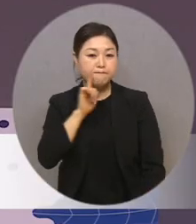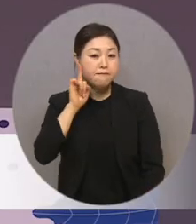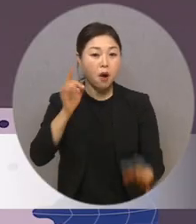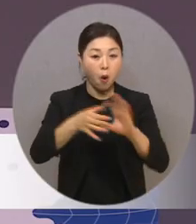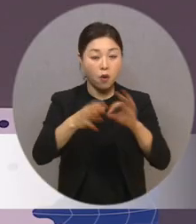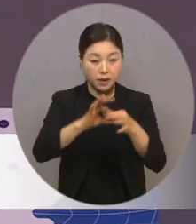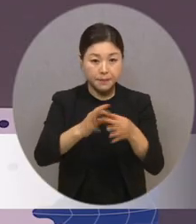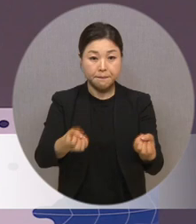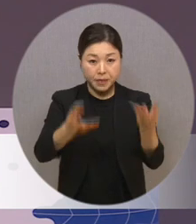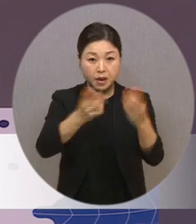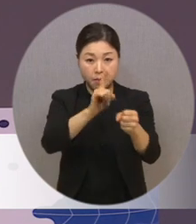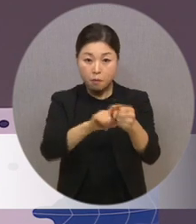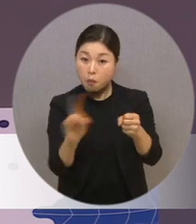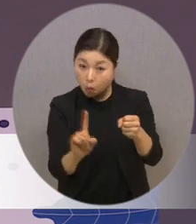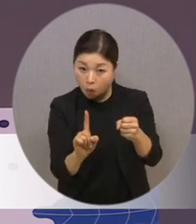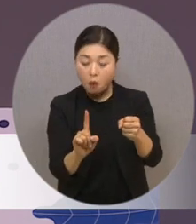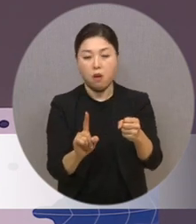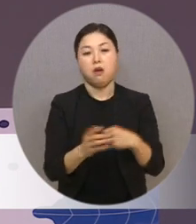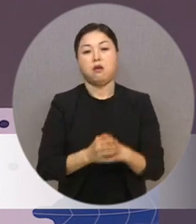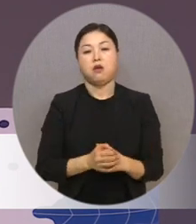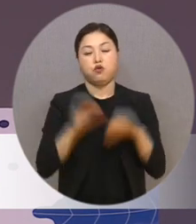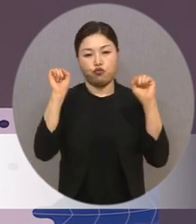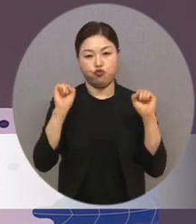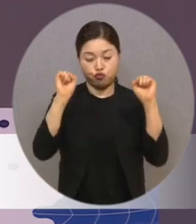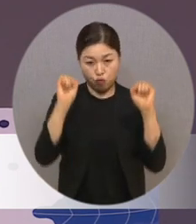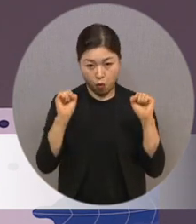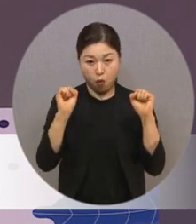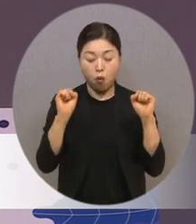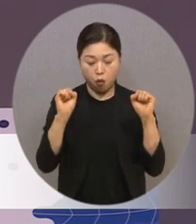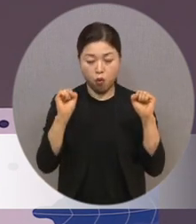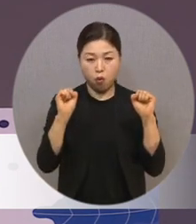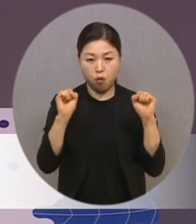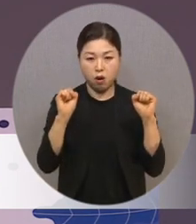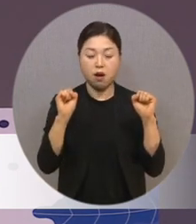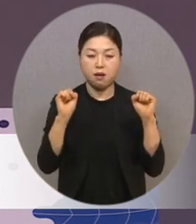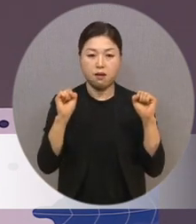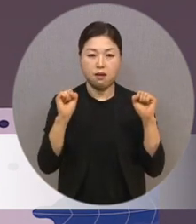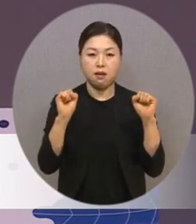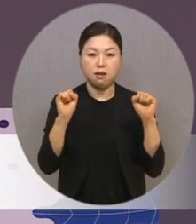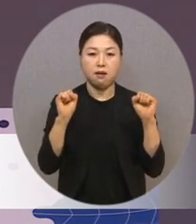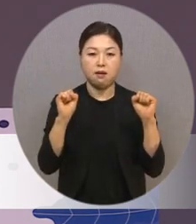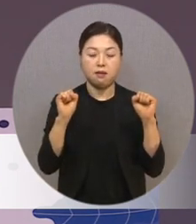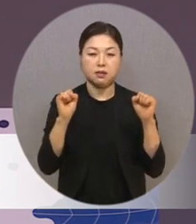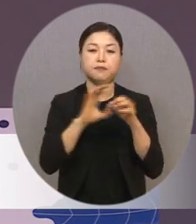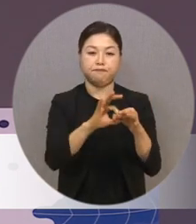데플림픽의 지향은 스포츠를 통한 평등이라고 합니다.